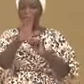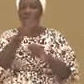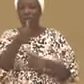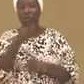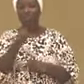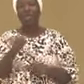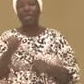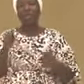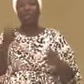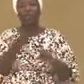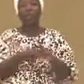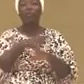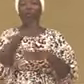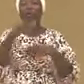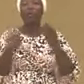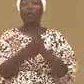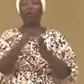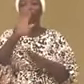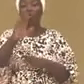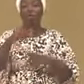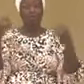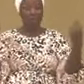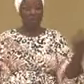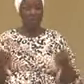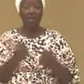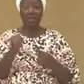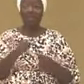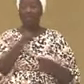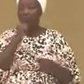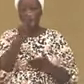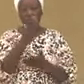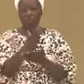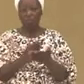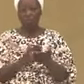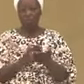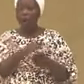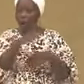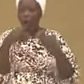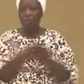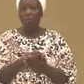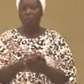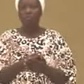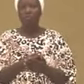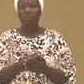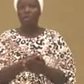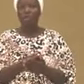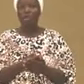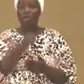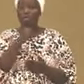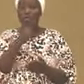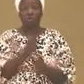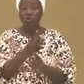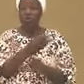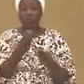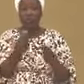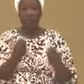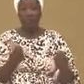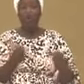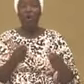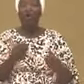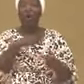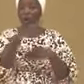transgression afin que pas certaine en tout pas et que je doute